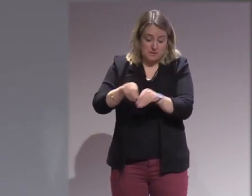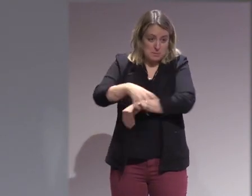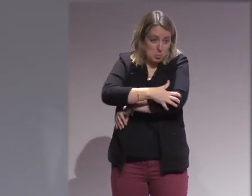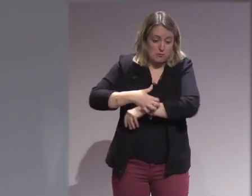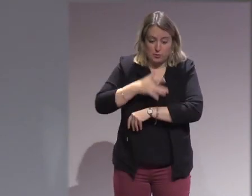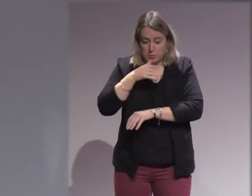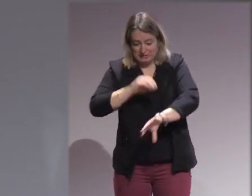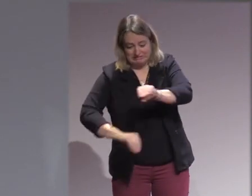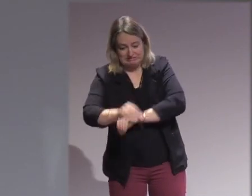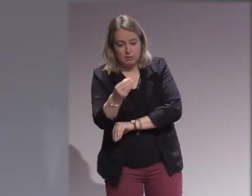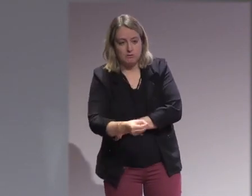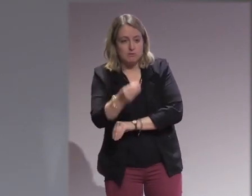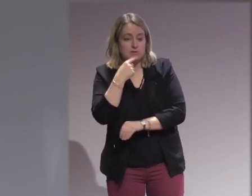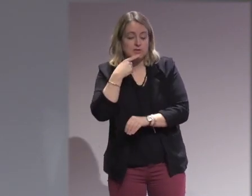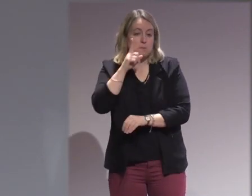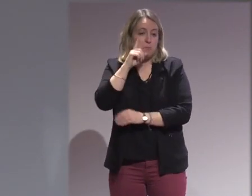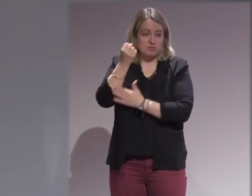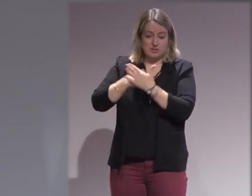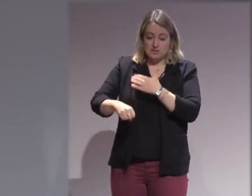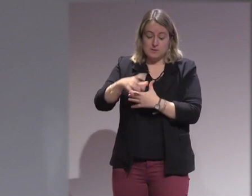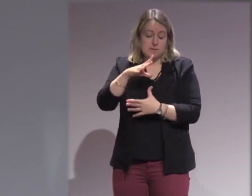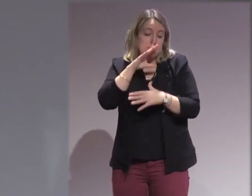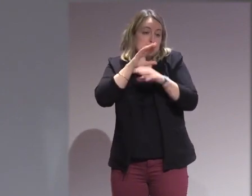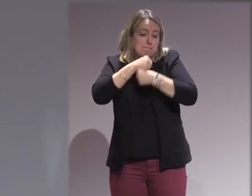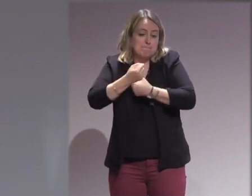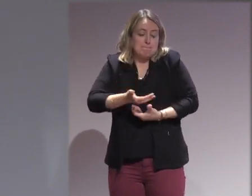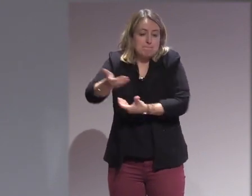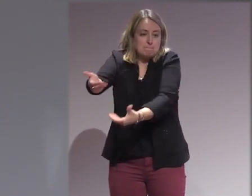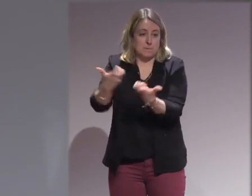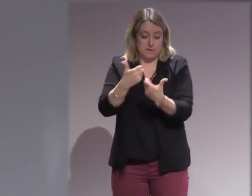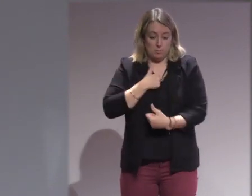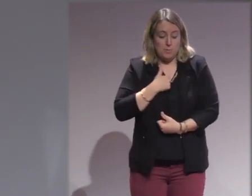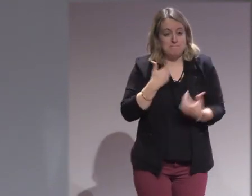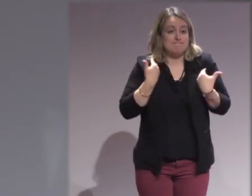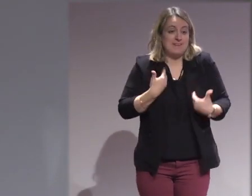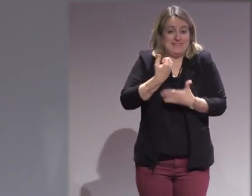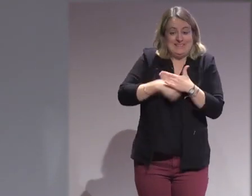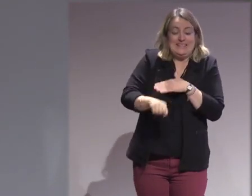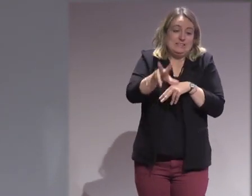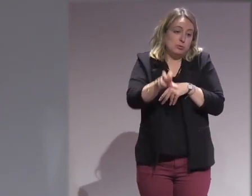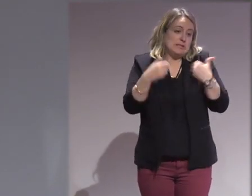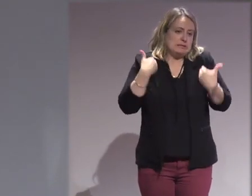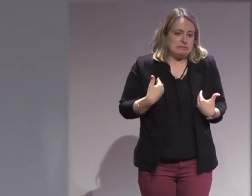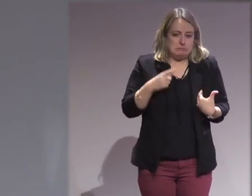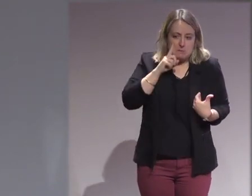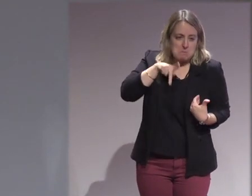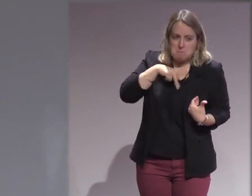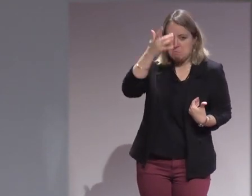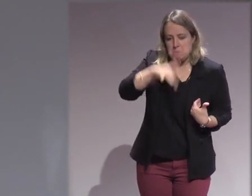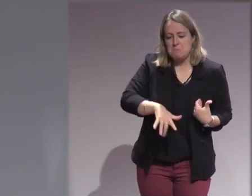donc deviennent les mères de naissance qui accouchent sous le secret, par exemple, c'est que c'est mon cas, moi je suis née sous X, ou qu'il s'agisse des